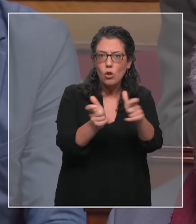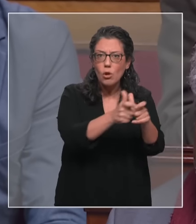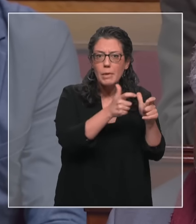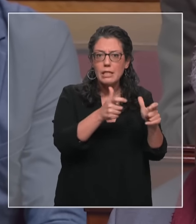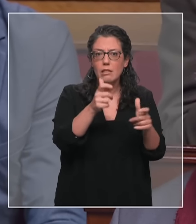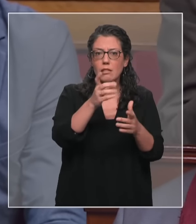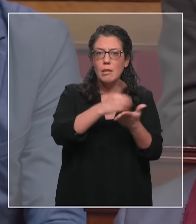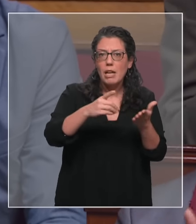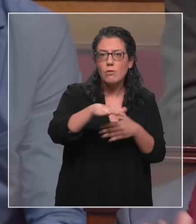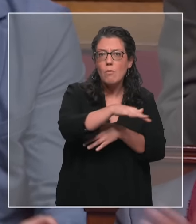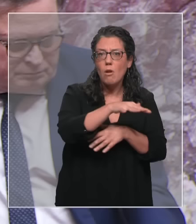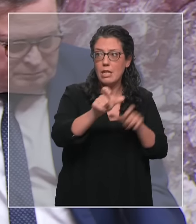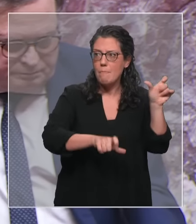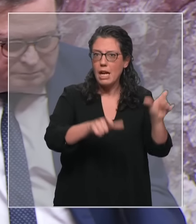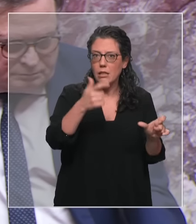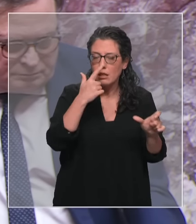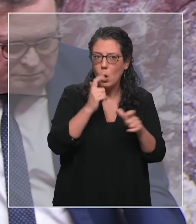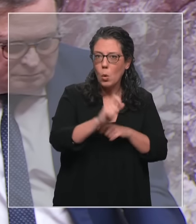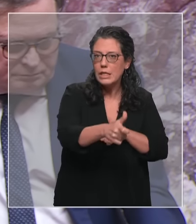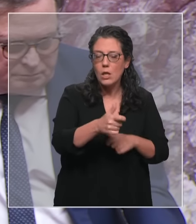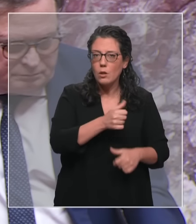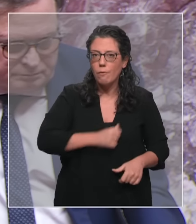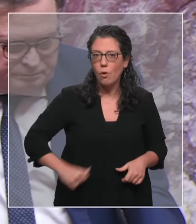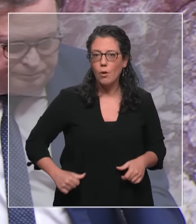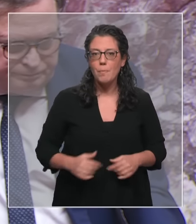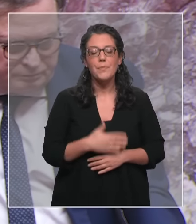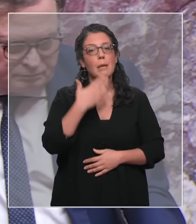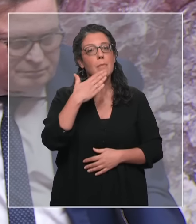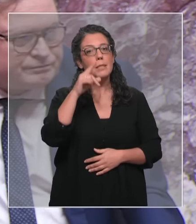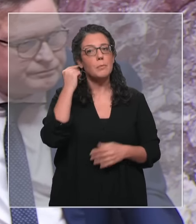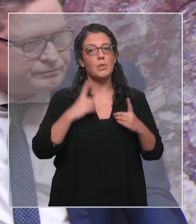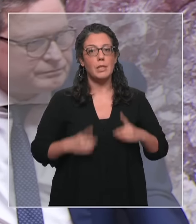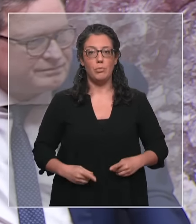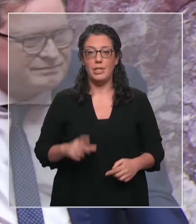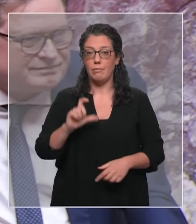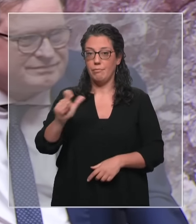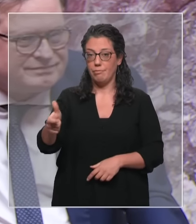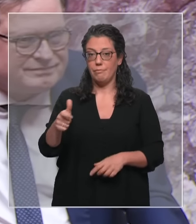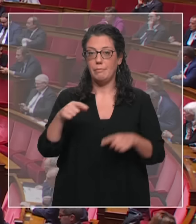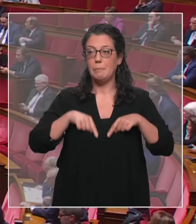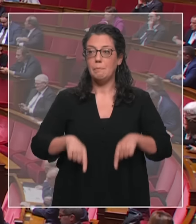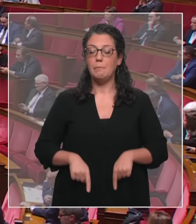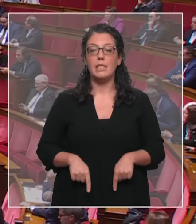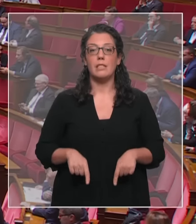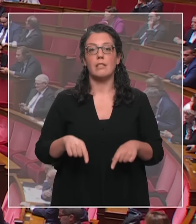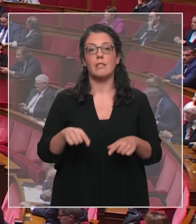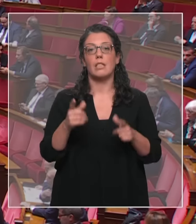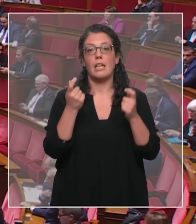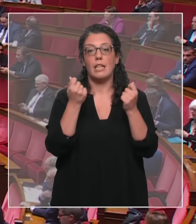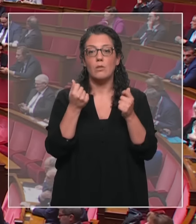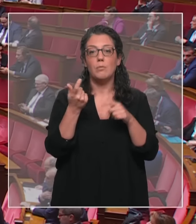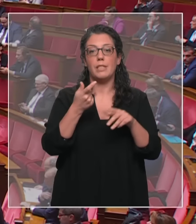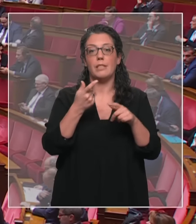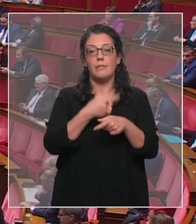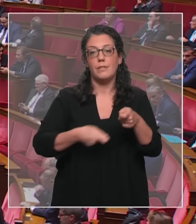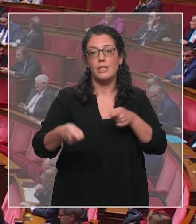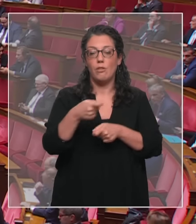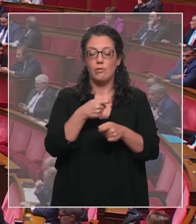collectivités et les personnes ? Merci, monsieur le député. La parole est à monsieur Antoine Armand, ministre de l'Économie, des Finances et de